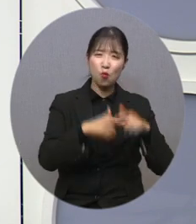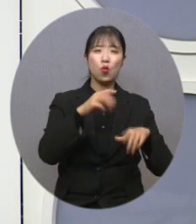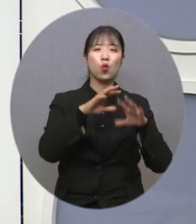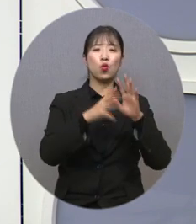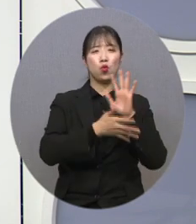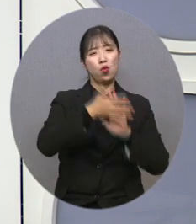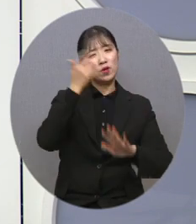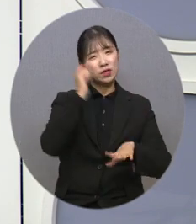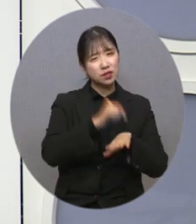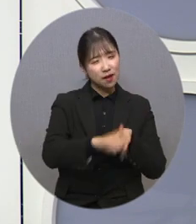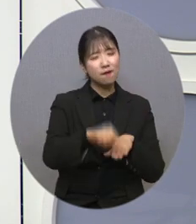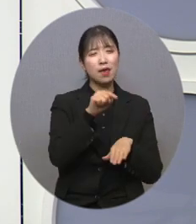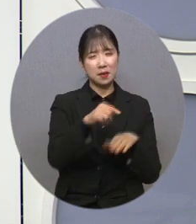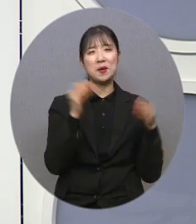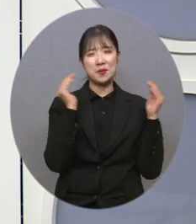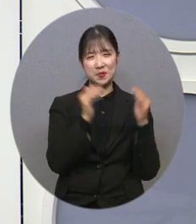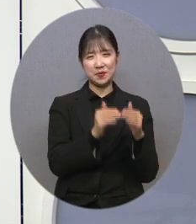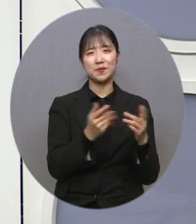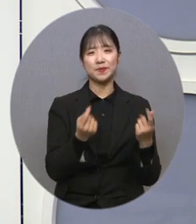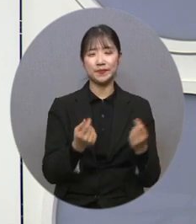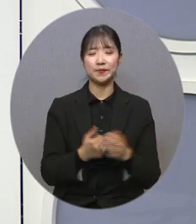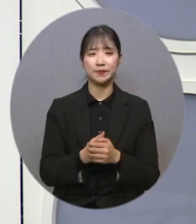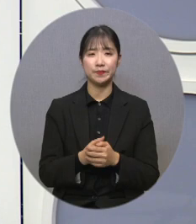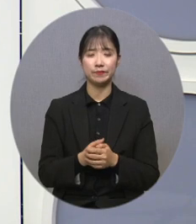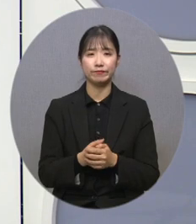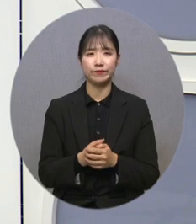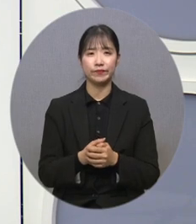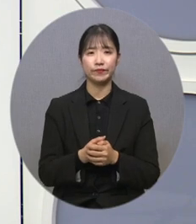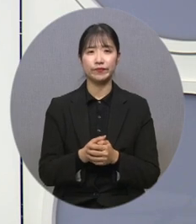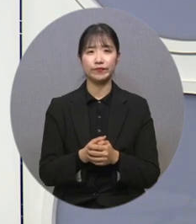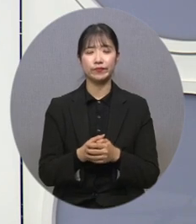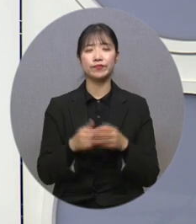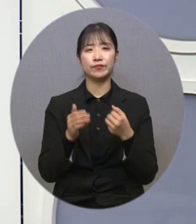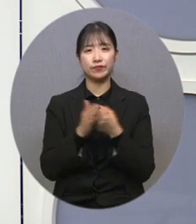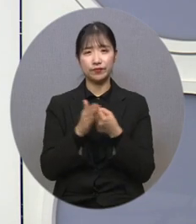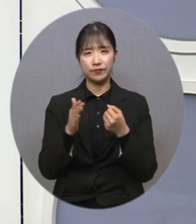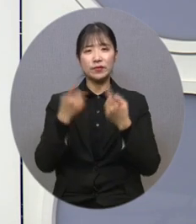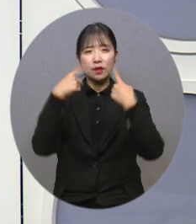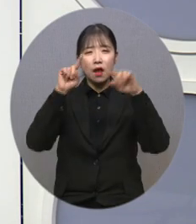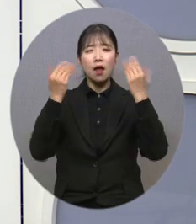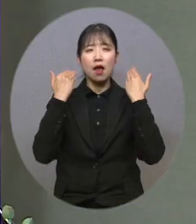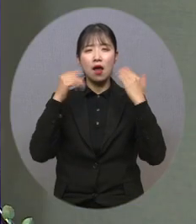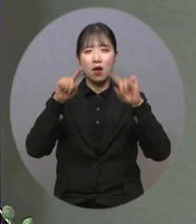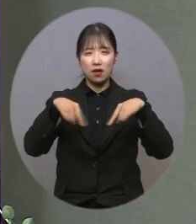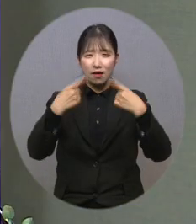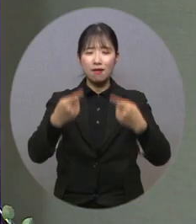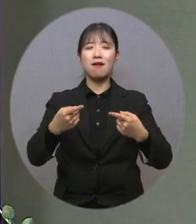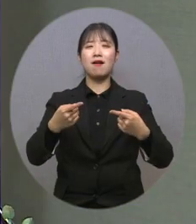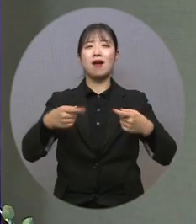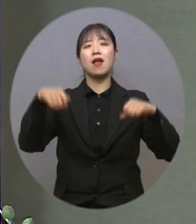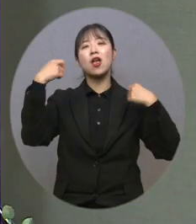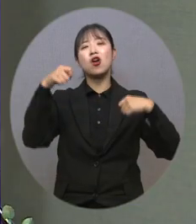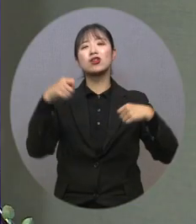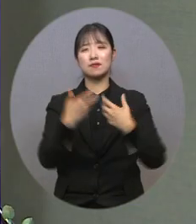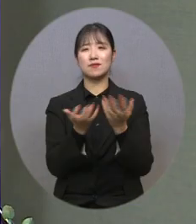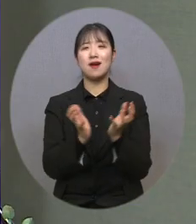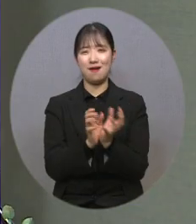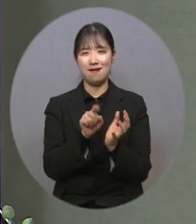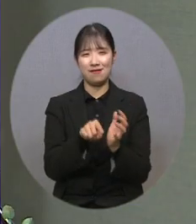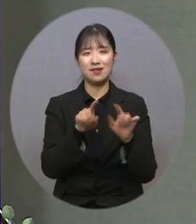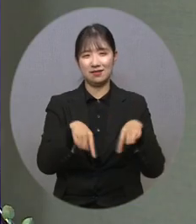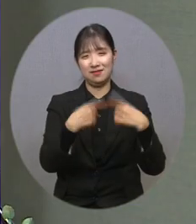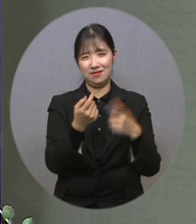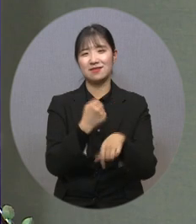제가 관심이 더 많고요. 그러다 보니까 이제 대학교 들어와서 그 연극반에 또